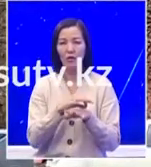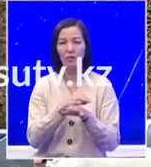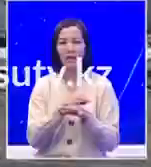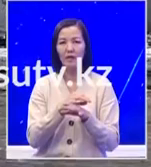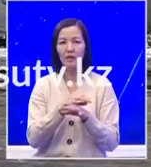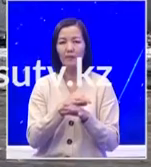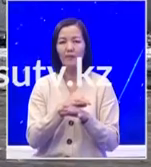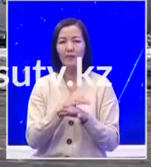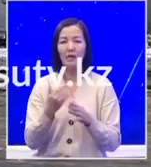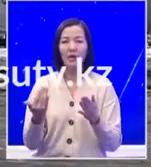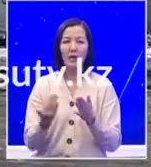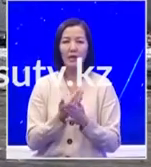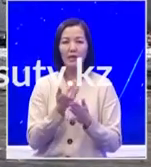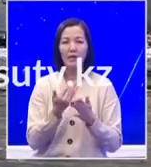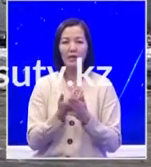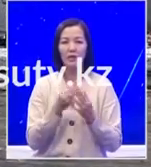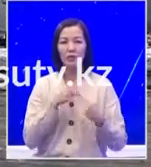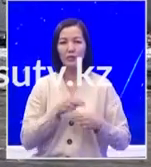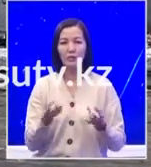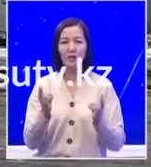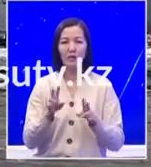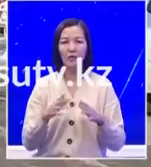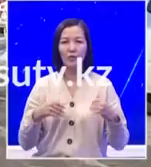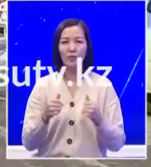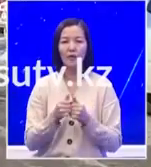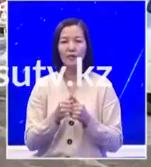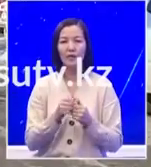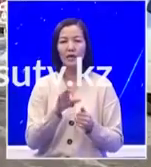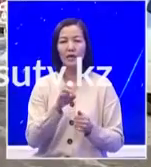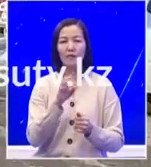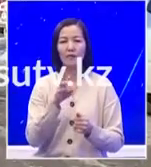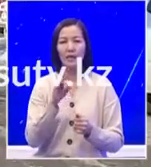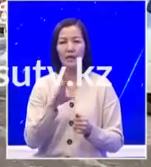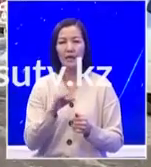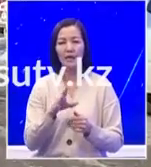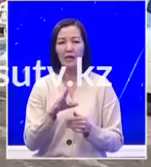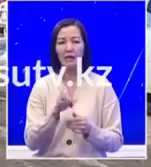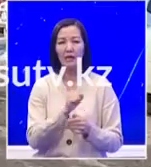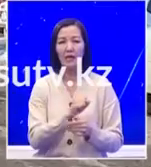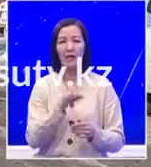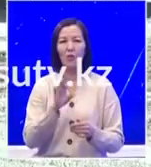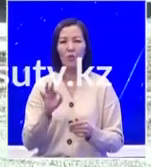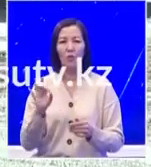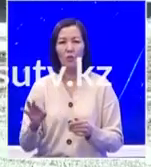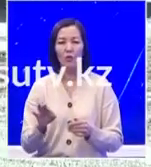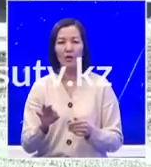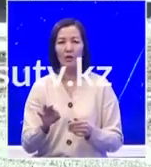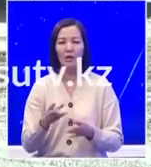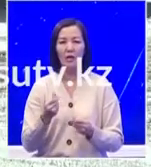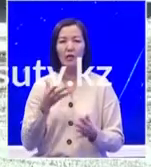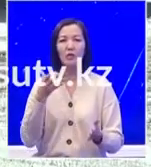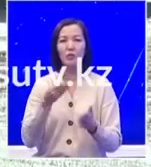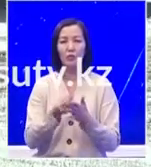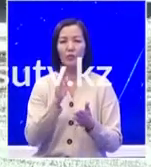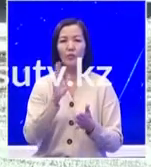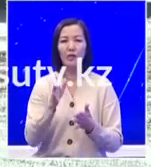кейін жұмысқа шыққан. Енді олардың артында қалған отбасы мен жақындарына ArcelorMittal акционерлік қоғам өкілдері өтемақысын төлеп